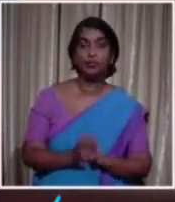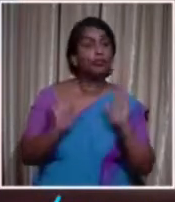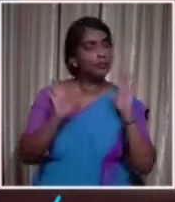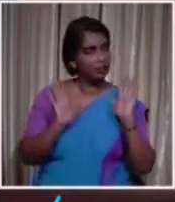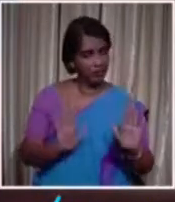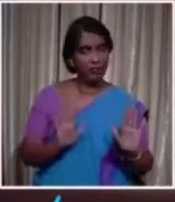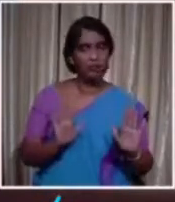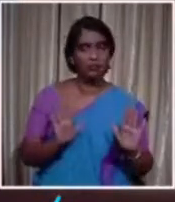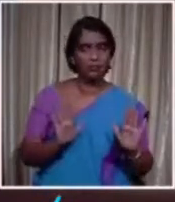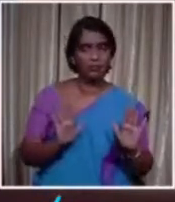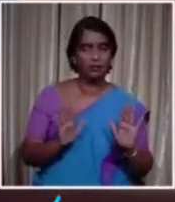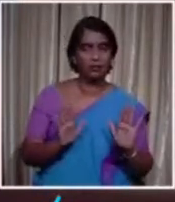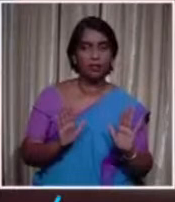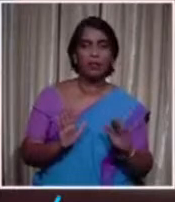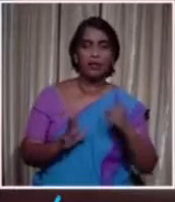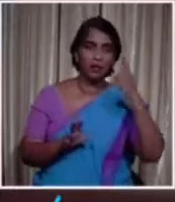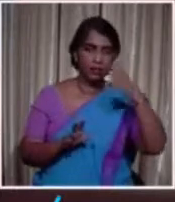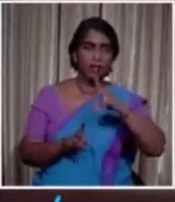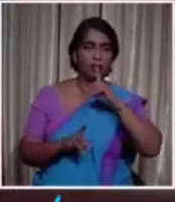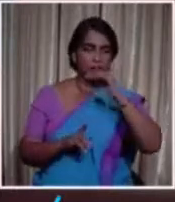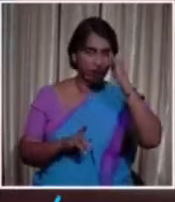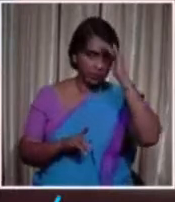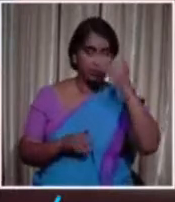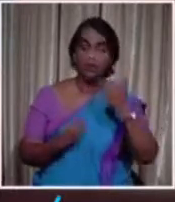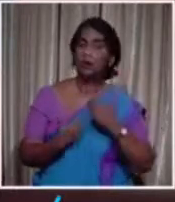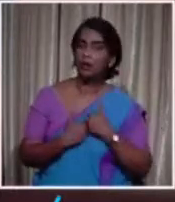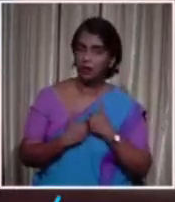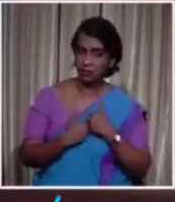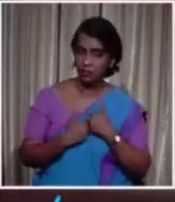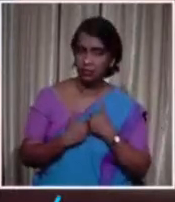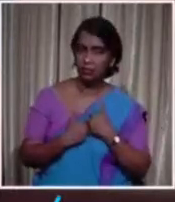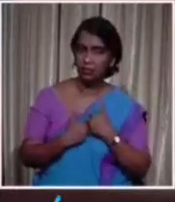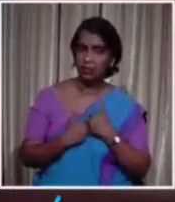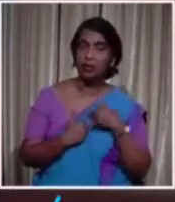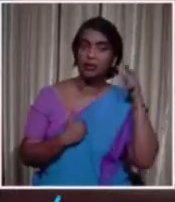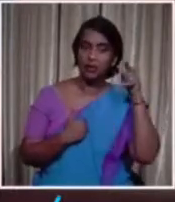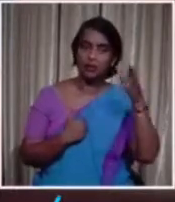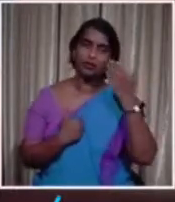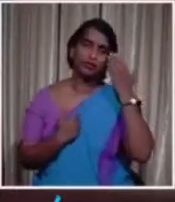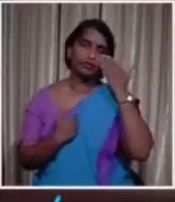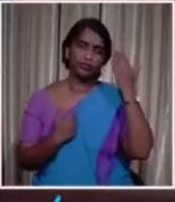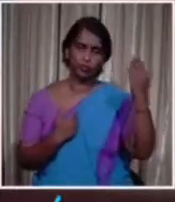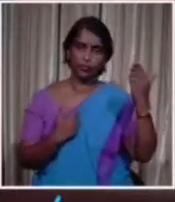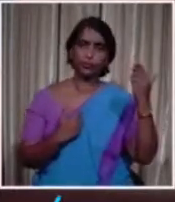නමුත් නියෝජක තනායකතුමනි අපි එතුමා දිහා බලන්නේ